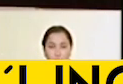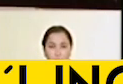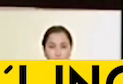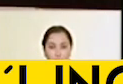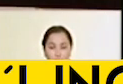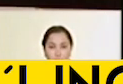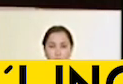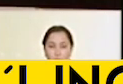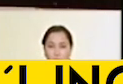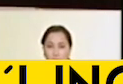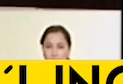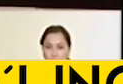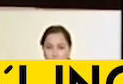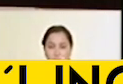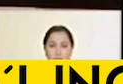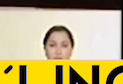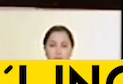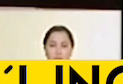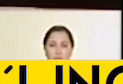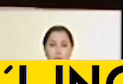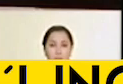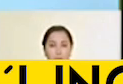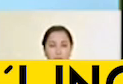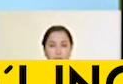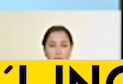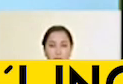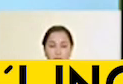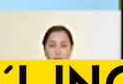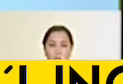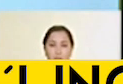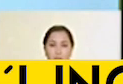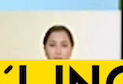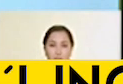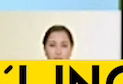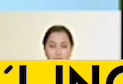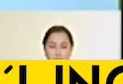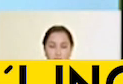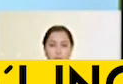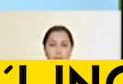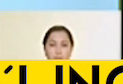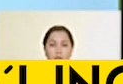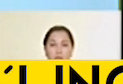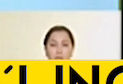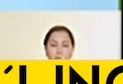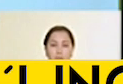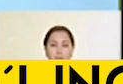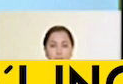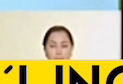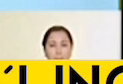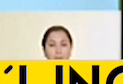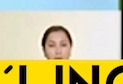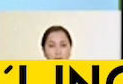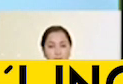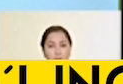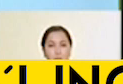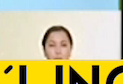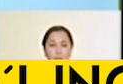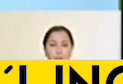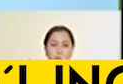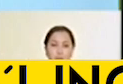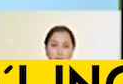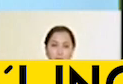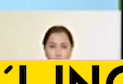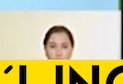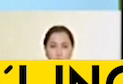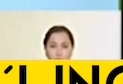293-mashqni mustaqil ravishda bajaring. Rasm asosida Assalom Navroz mavzusida